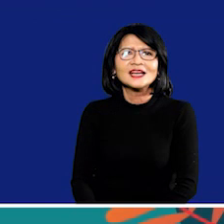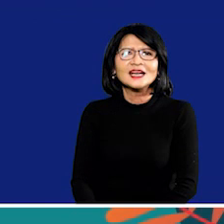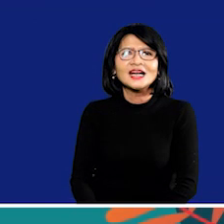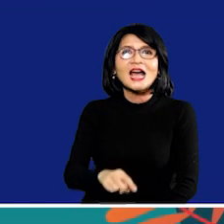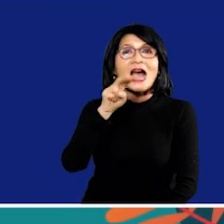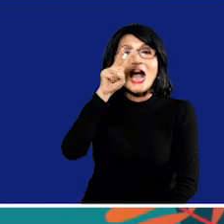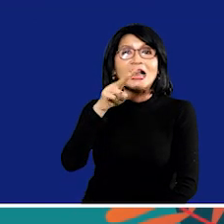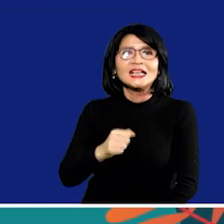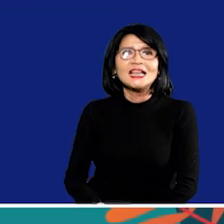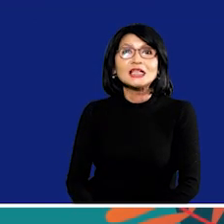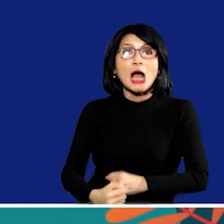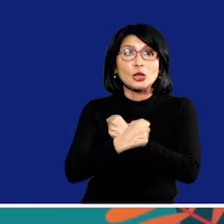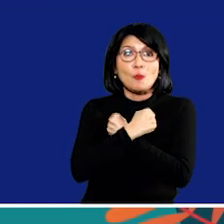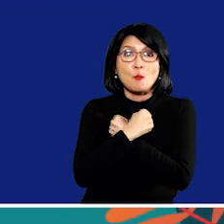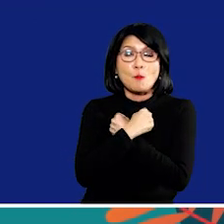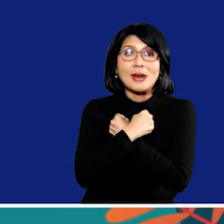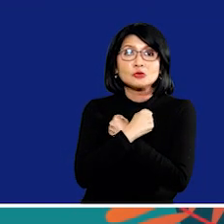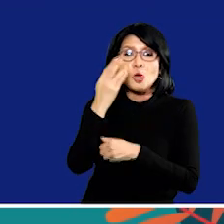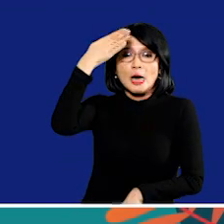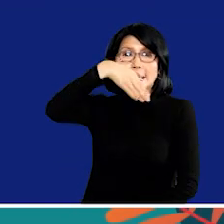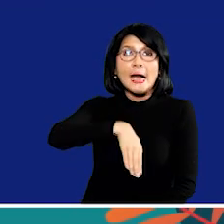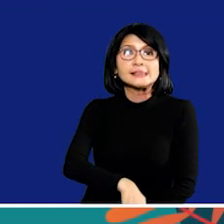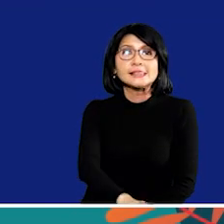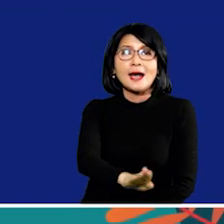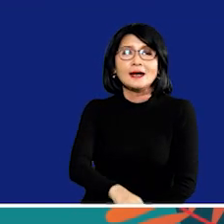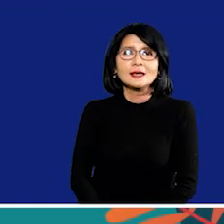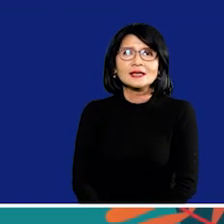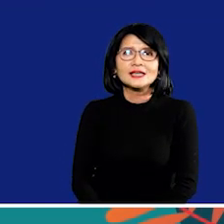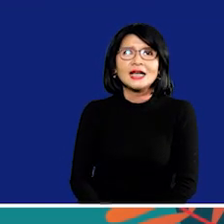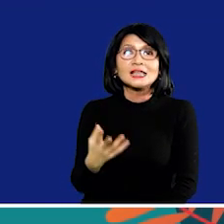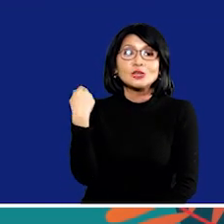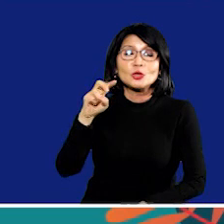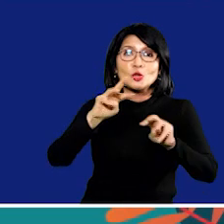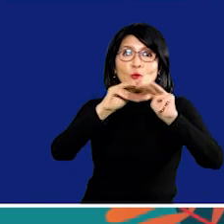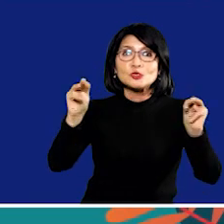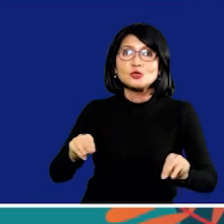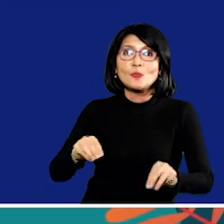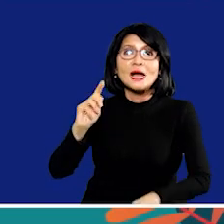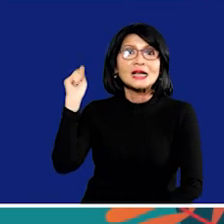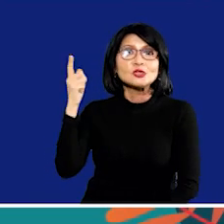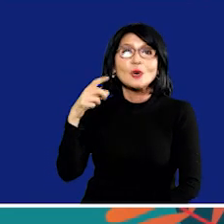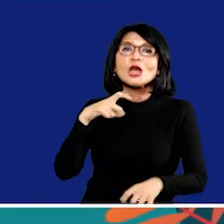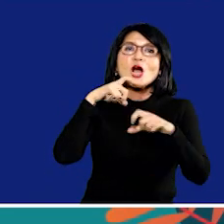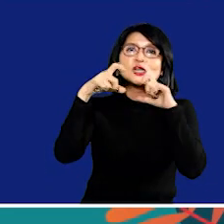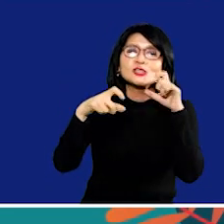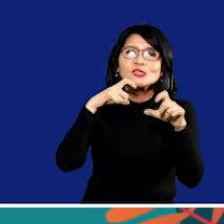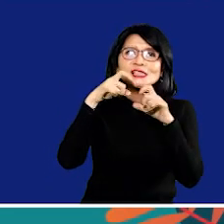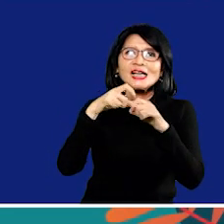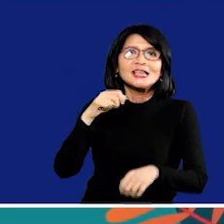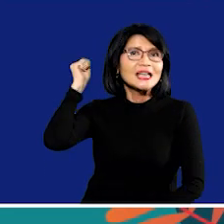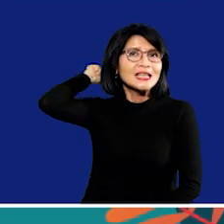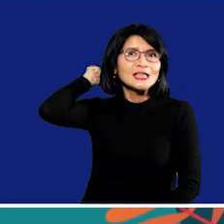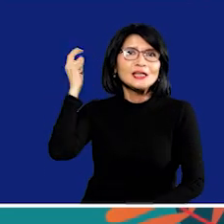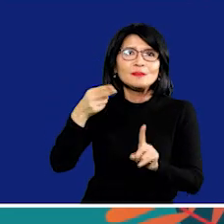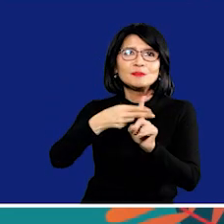Lihat patung gajah. Ya, di situ jadi waktu ke Museum Nasional sama dongengnya Ibu Franka